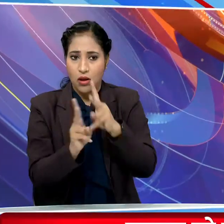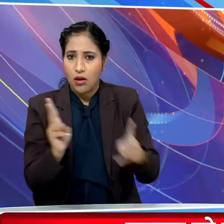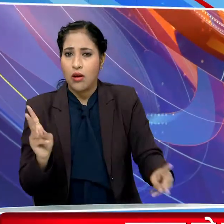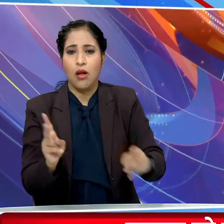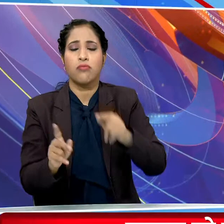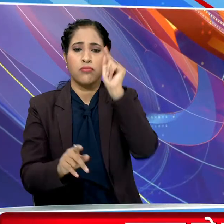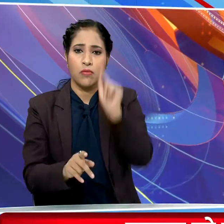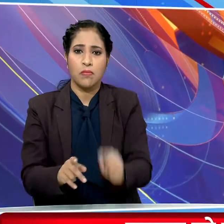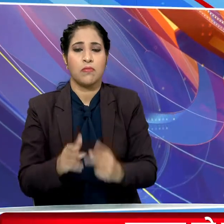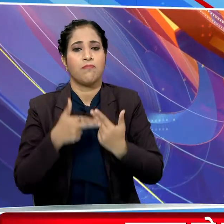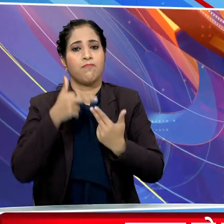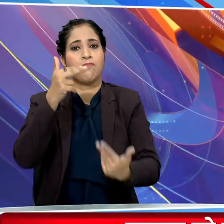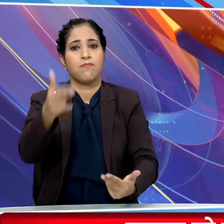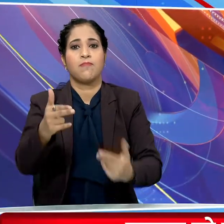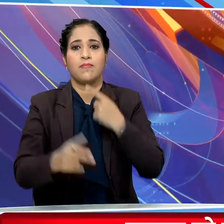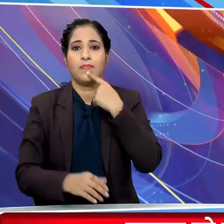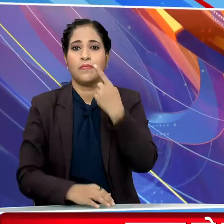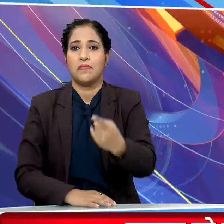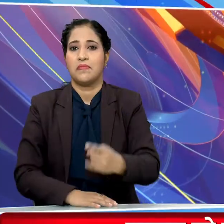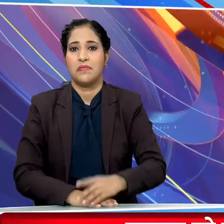जिक्र।